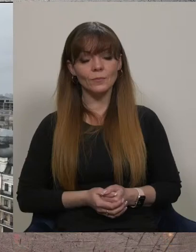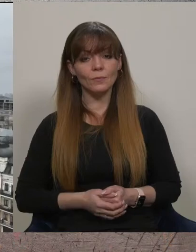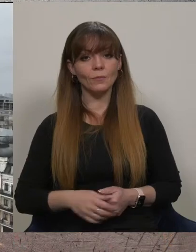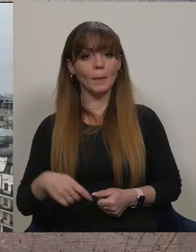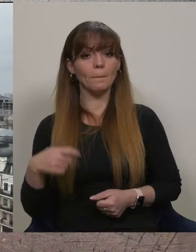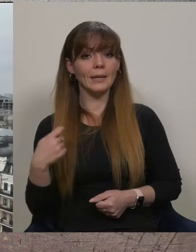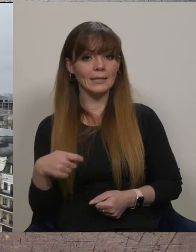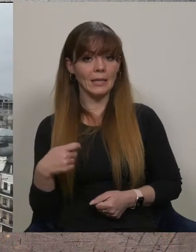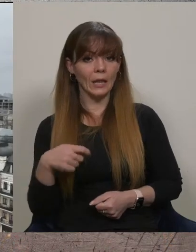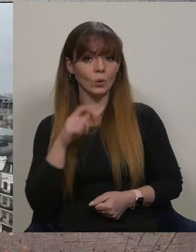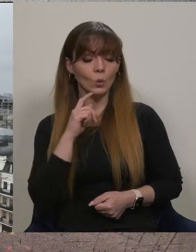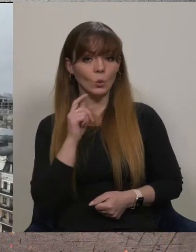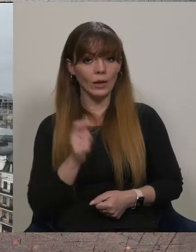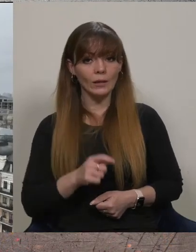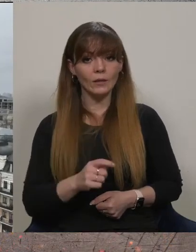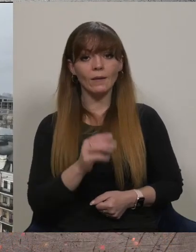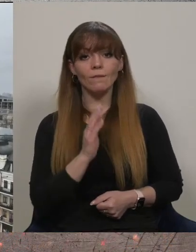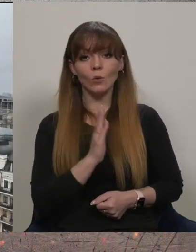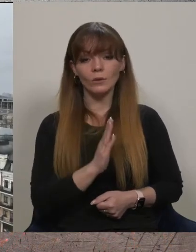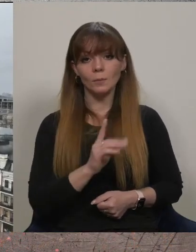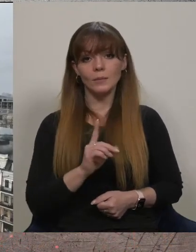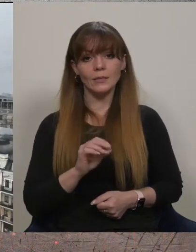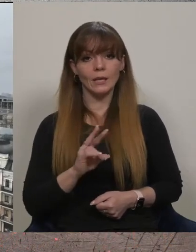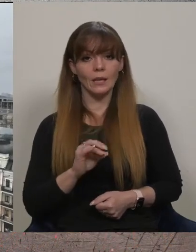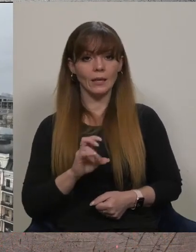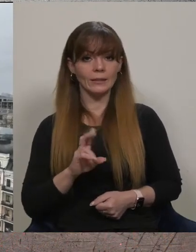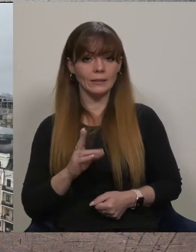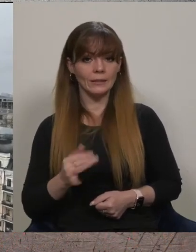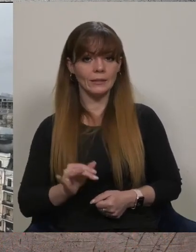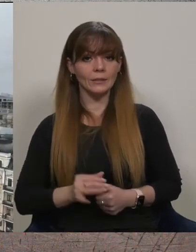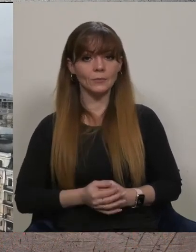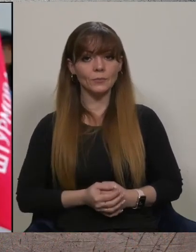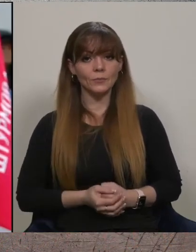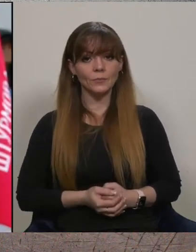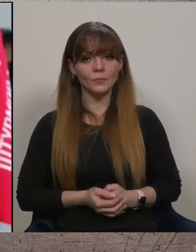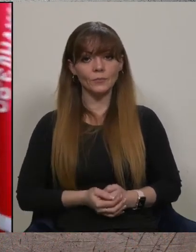Президент України Володимир Зеленський.